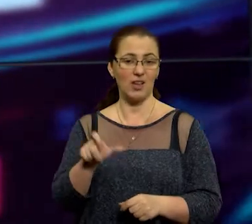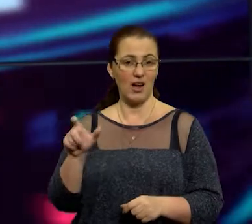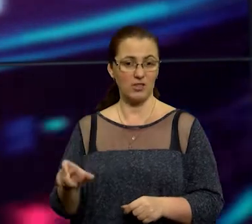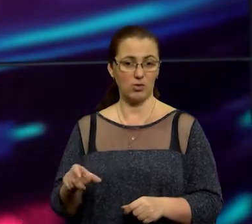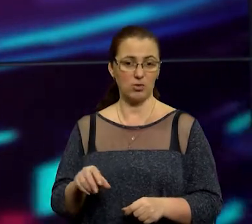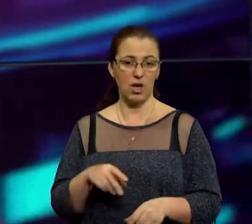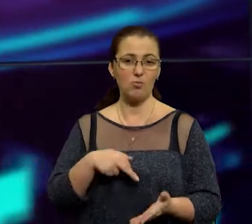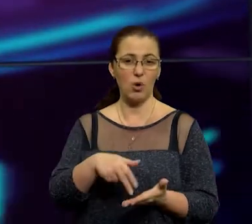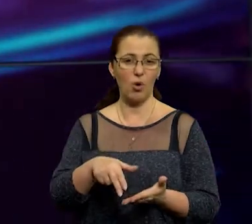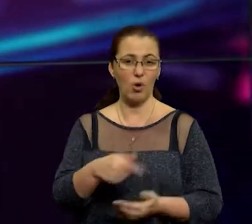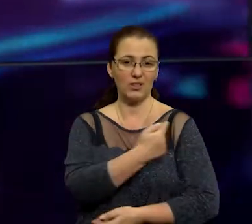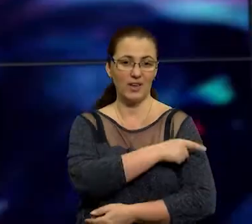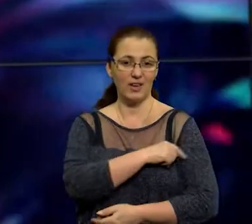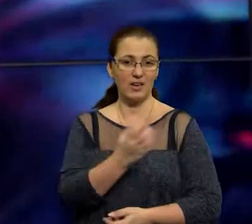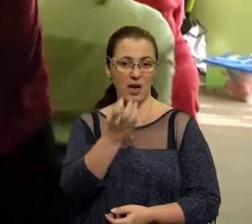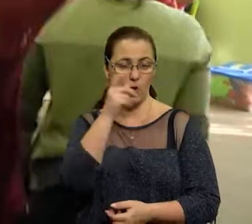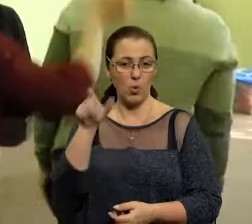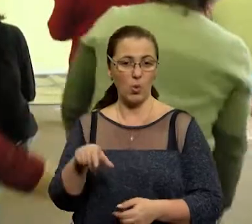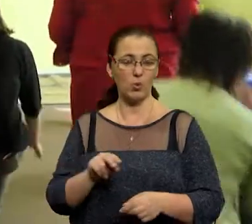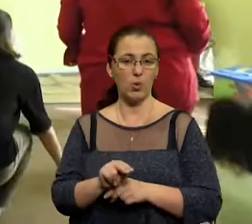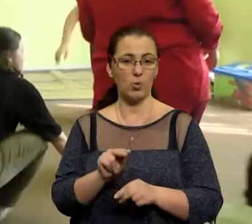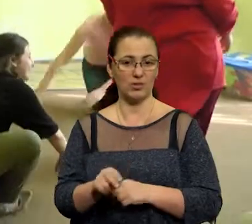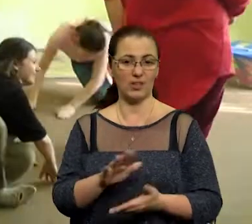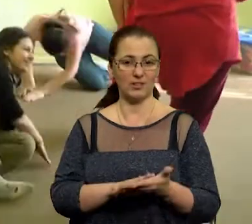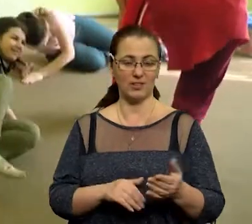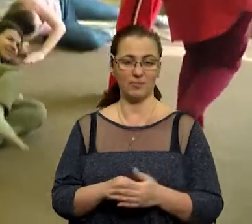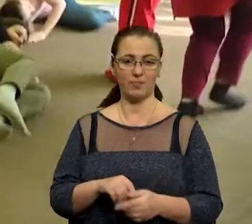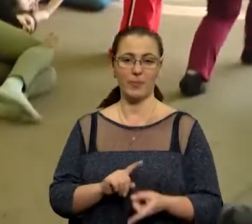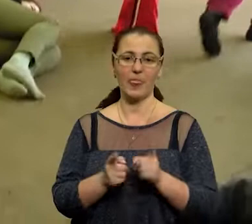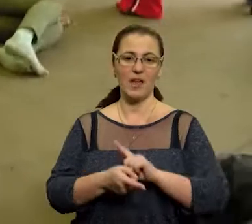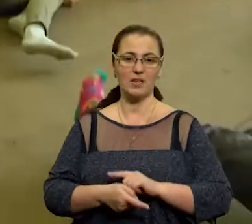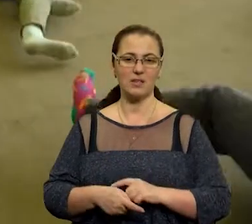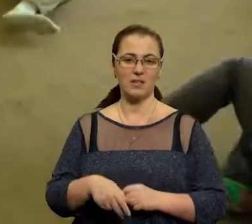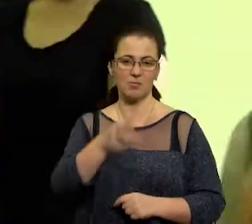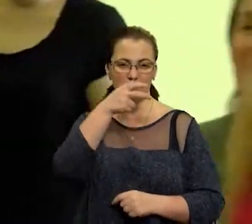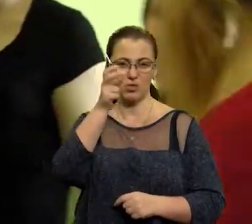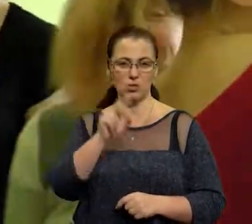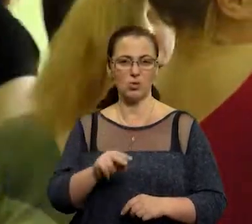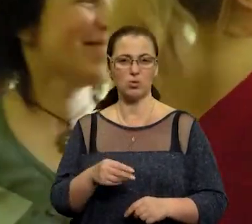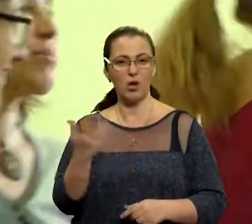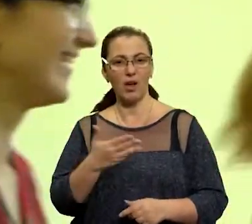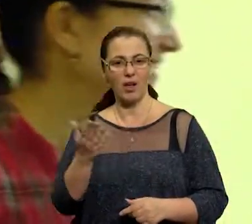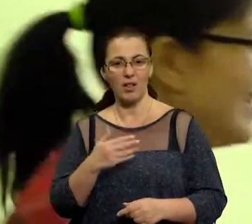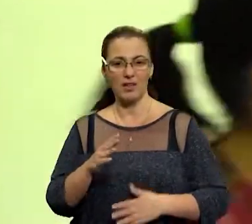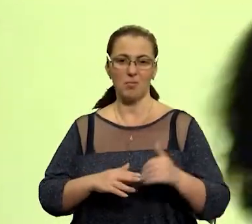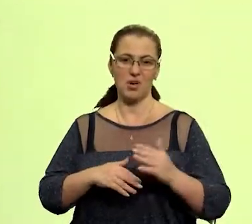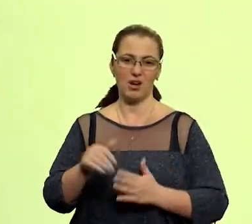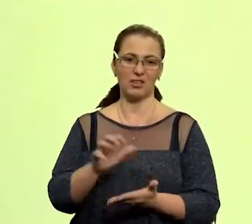курс лікарняної клоунади. Далі у матеріалі. Замість нудних довгих лекцій – практичні заняття.